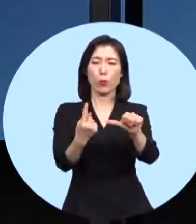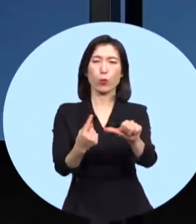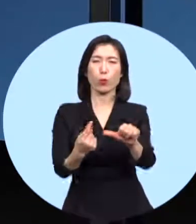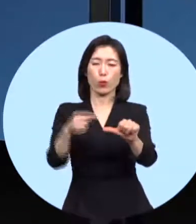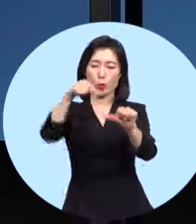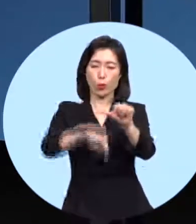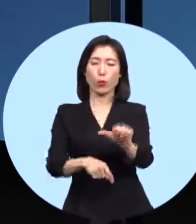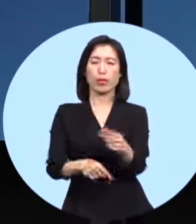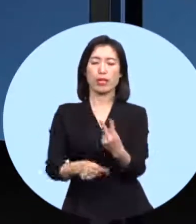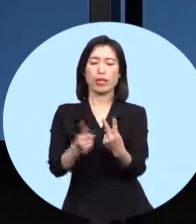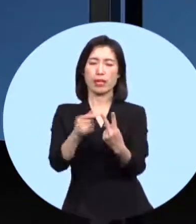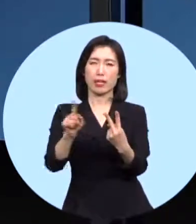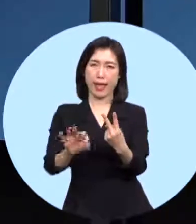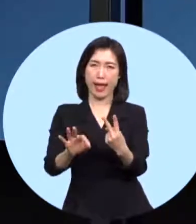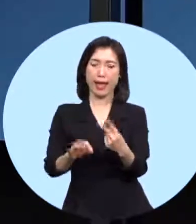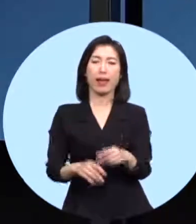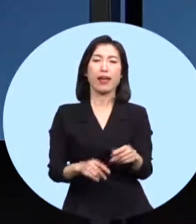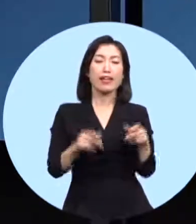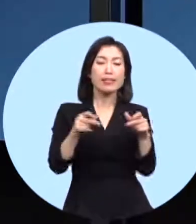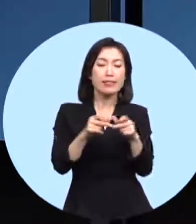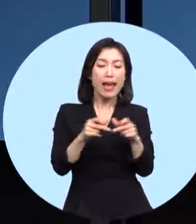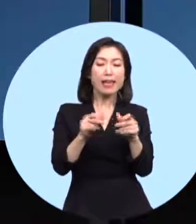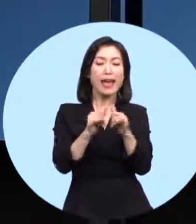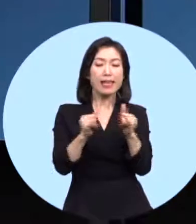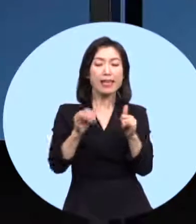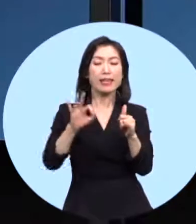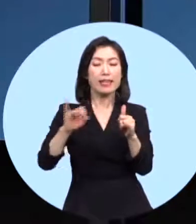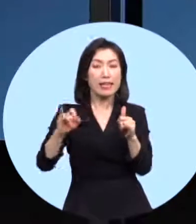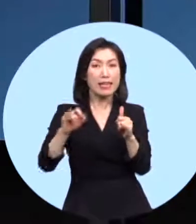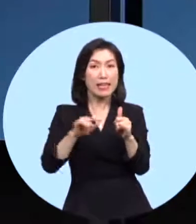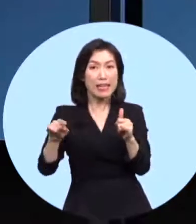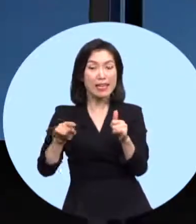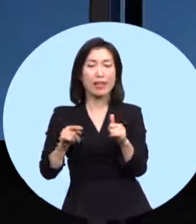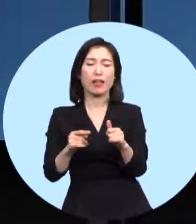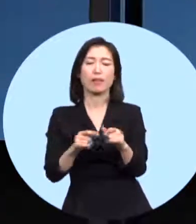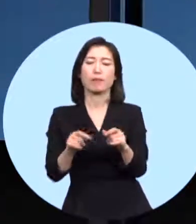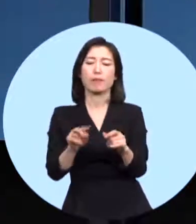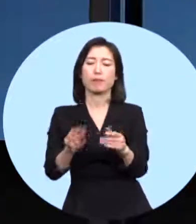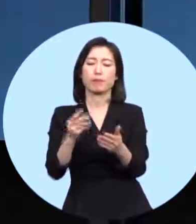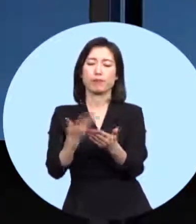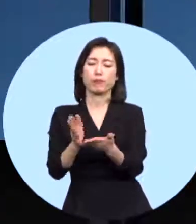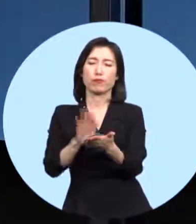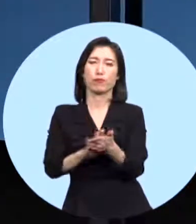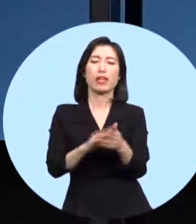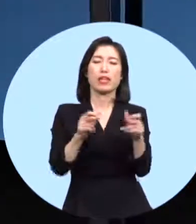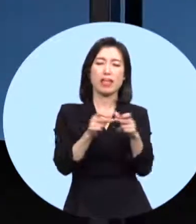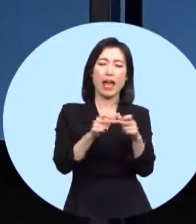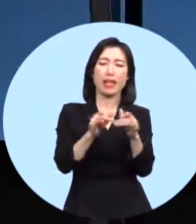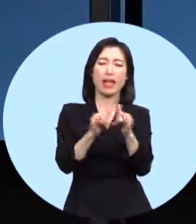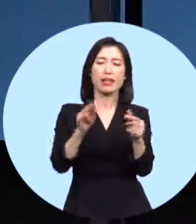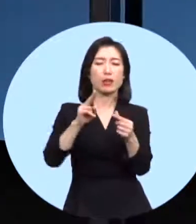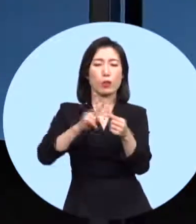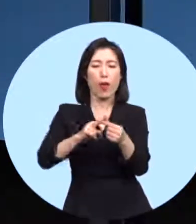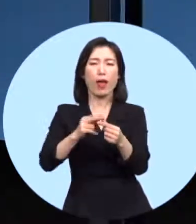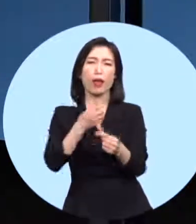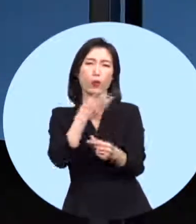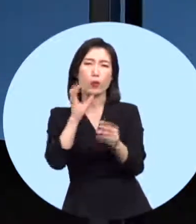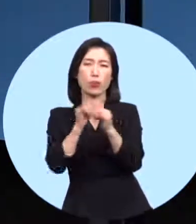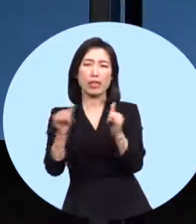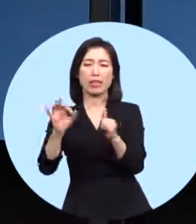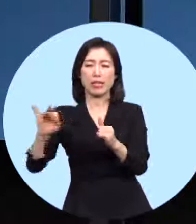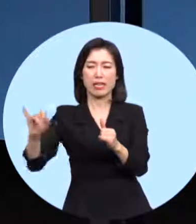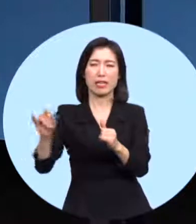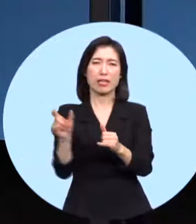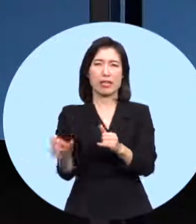2항에 장애인 2라고 되어 있는 것을 장애인과 노인 2로 바꾼다는